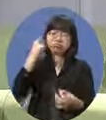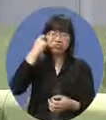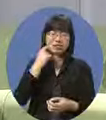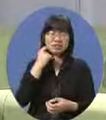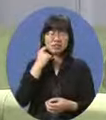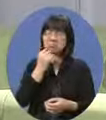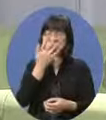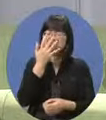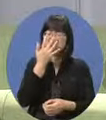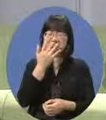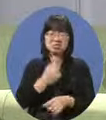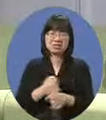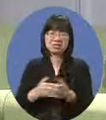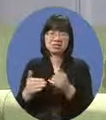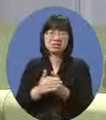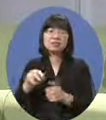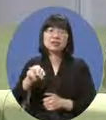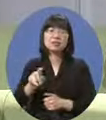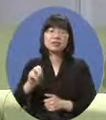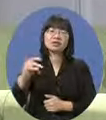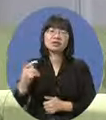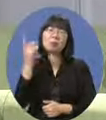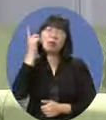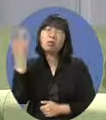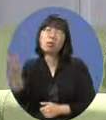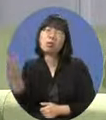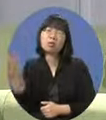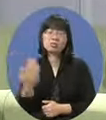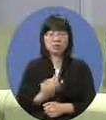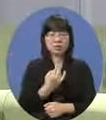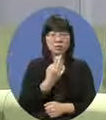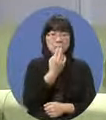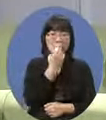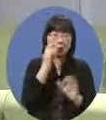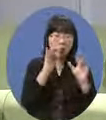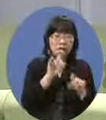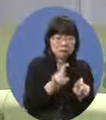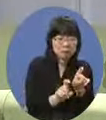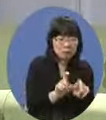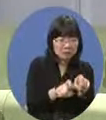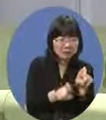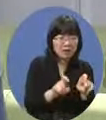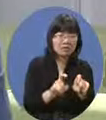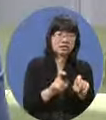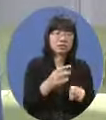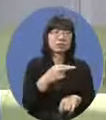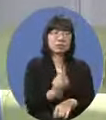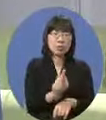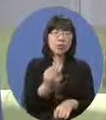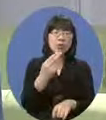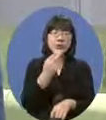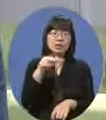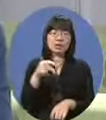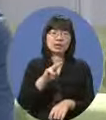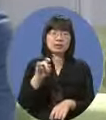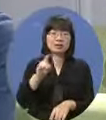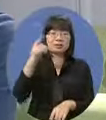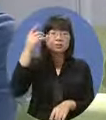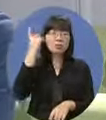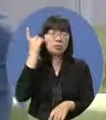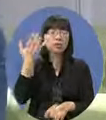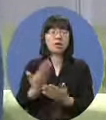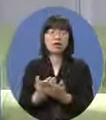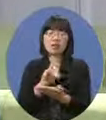이제 막 걷기 시작한 아이들이 스마트폰만 달라 그런단 말이에요. 그런 것들을 주지 마시고 아이가 다소 지루하더라도